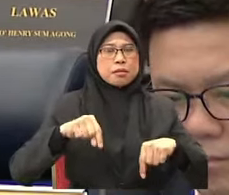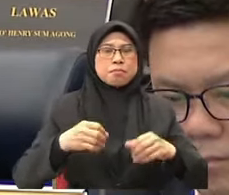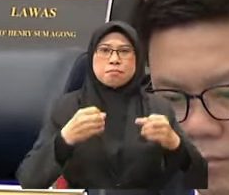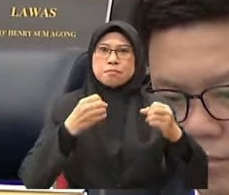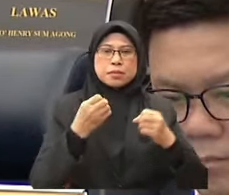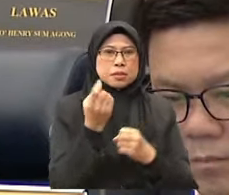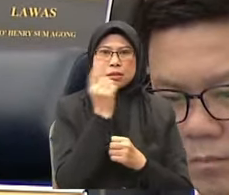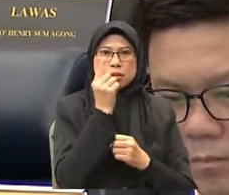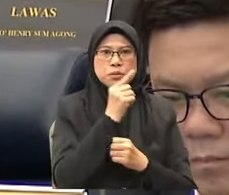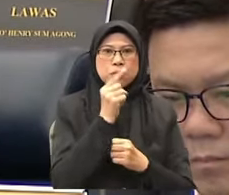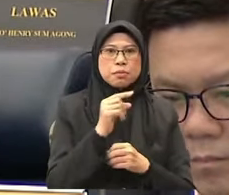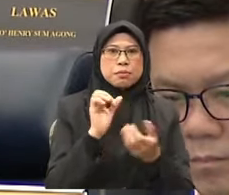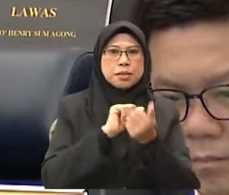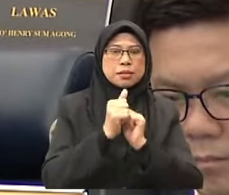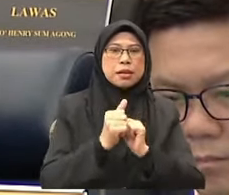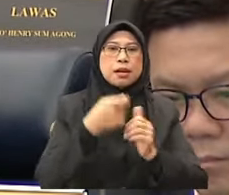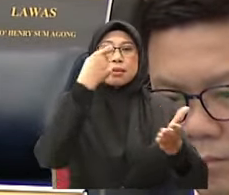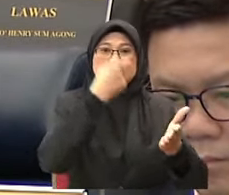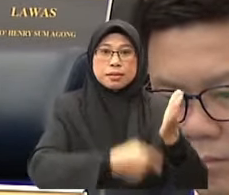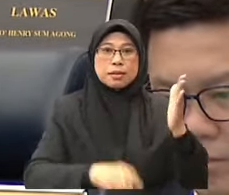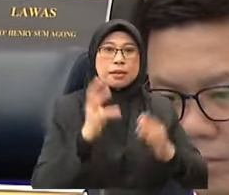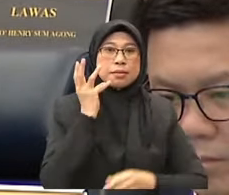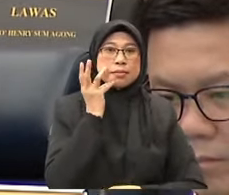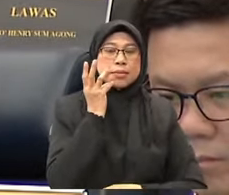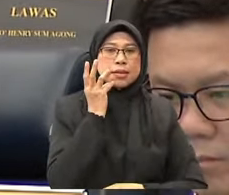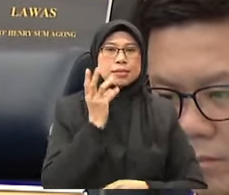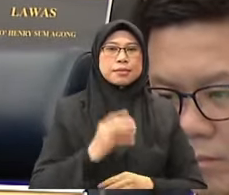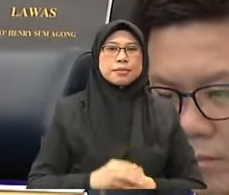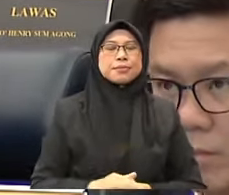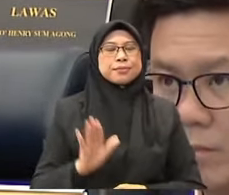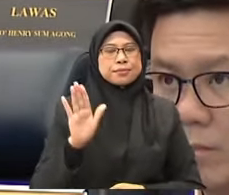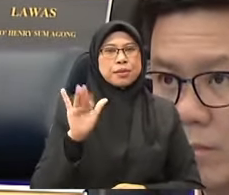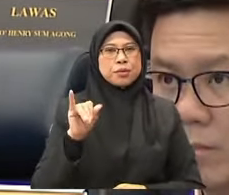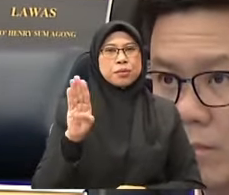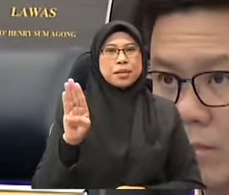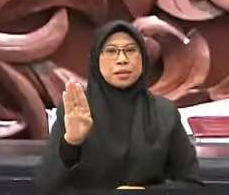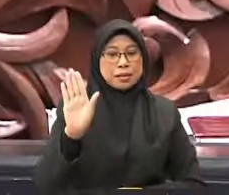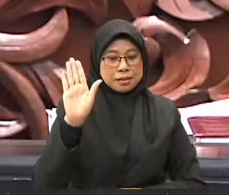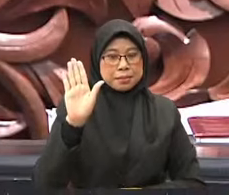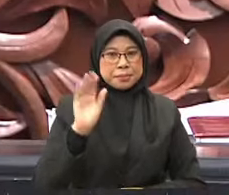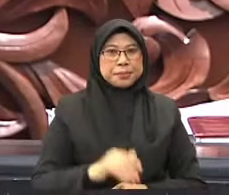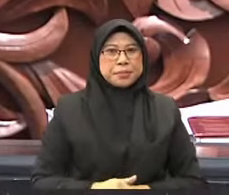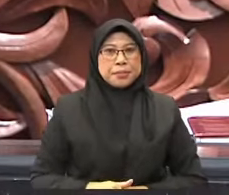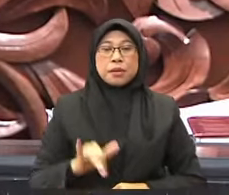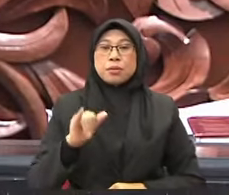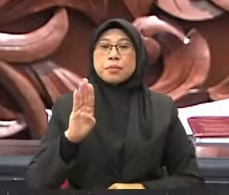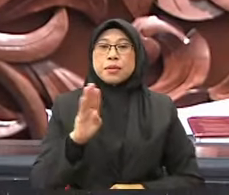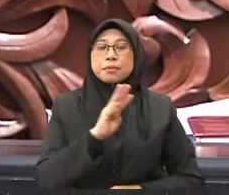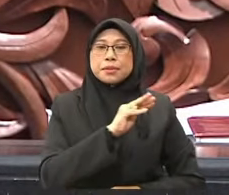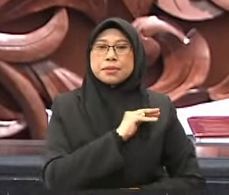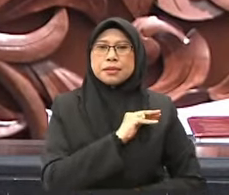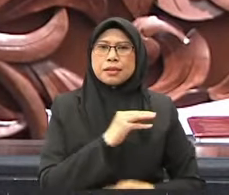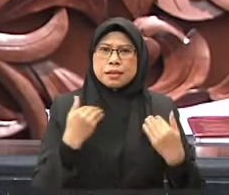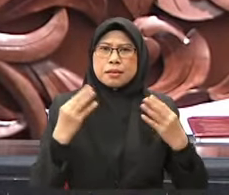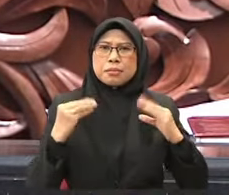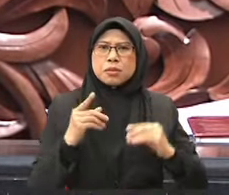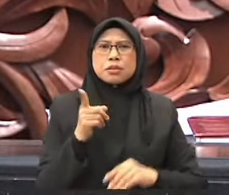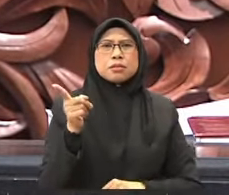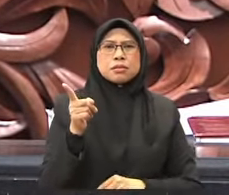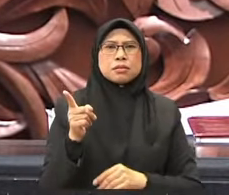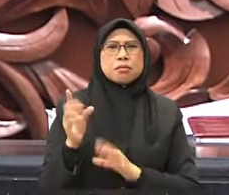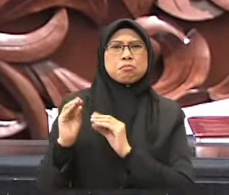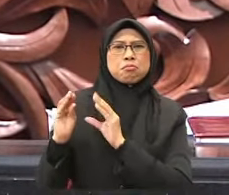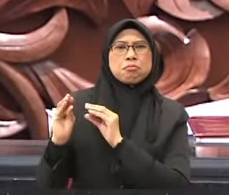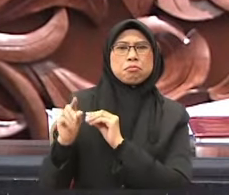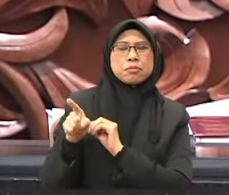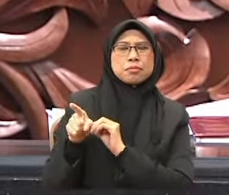betapa kritikalnya isu tentang masalah harga serta... Yang Mohamad, sebentar. Yang Mohamad Menteri ada mesyuarat ke ujung sana.